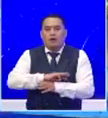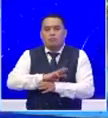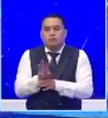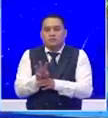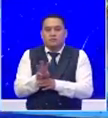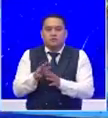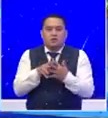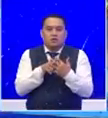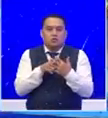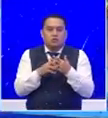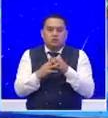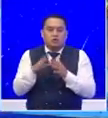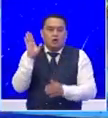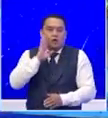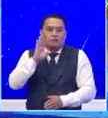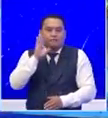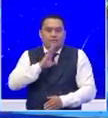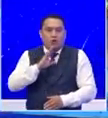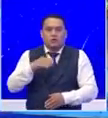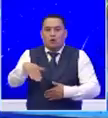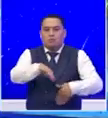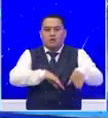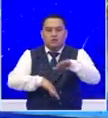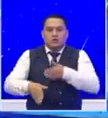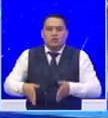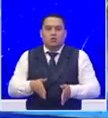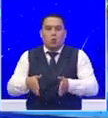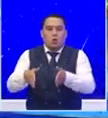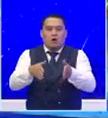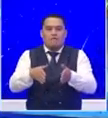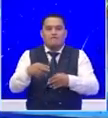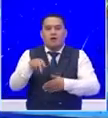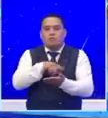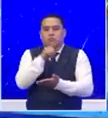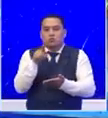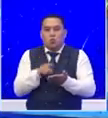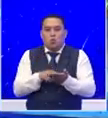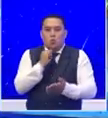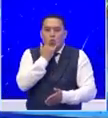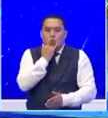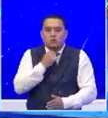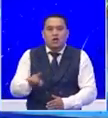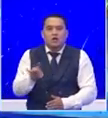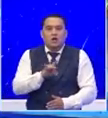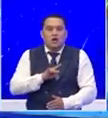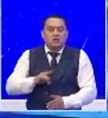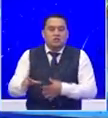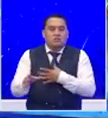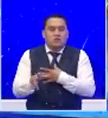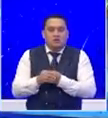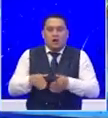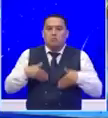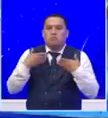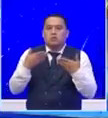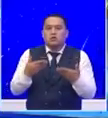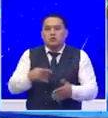Обеспечение сел питьевой водой, строительство бассейна и дорог. Эти и другие вопросы волнуют жителей Уйгурского района. С ними сельчане